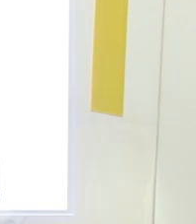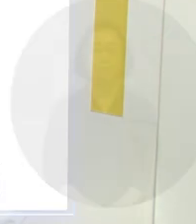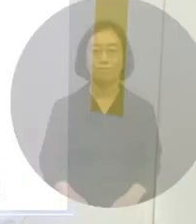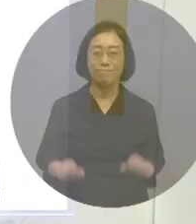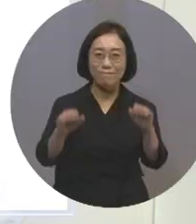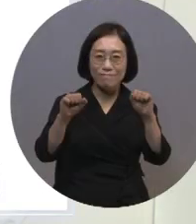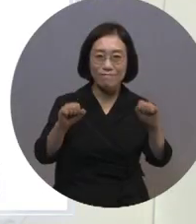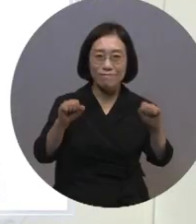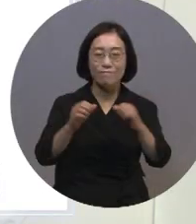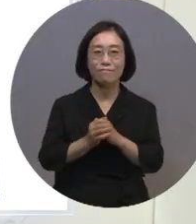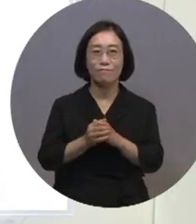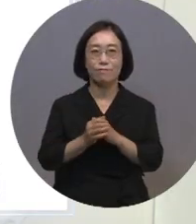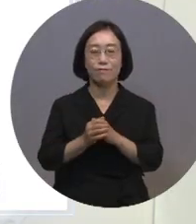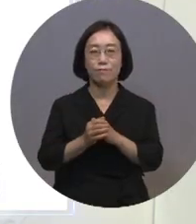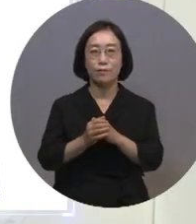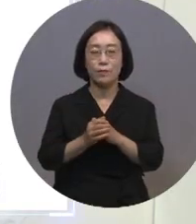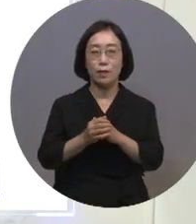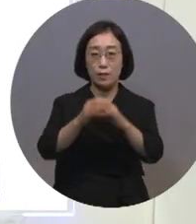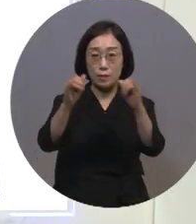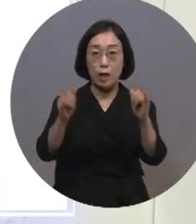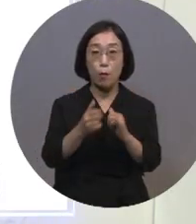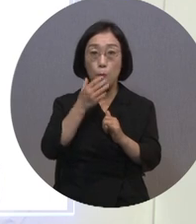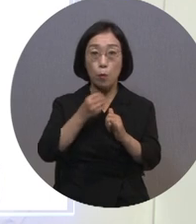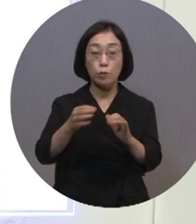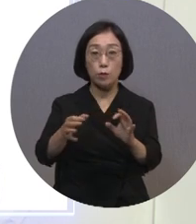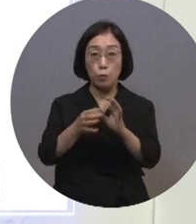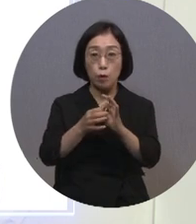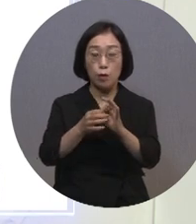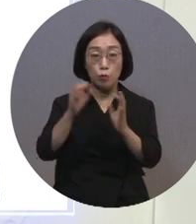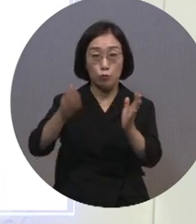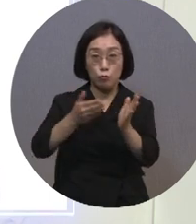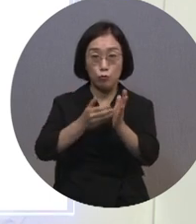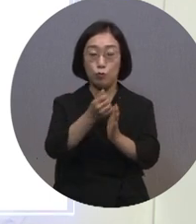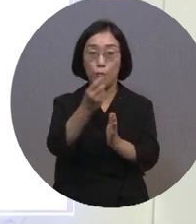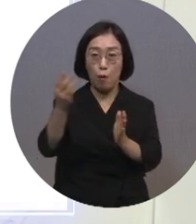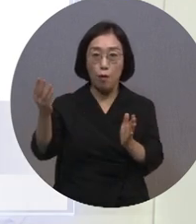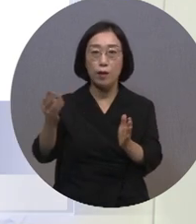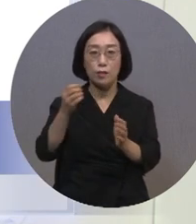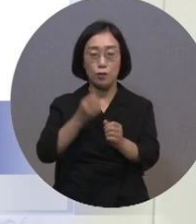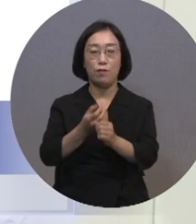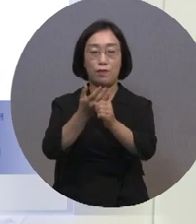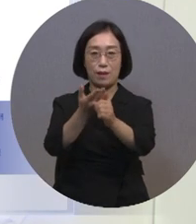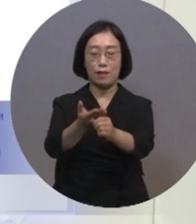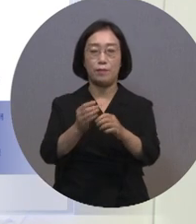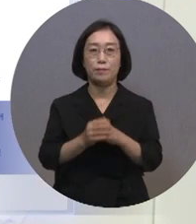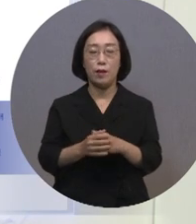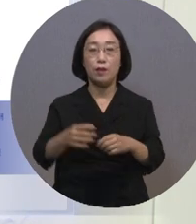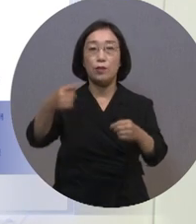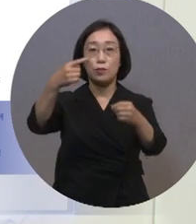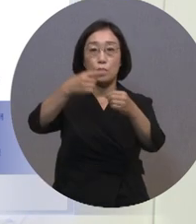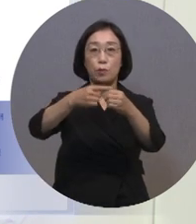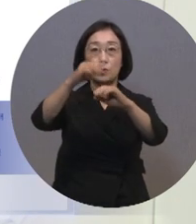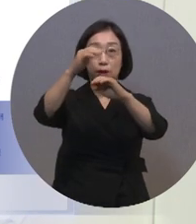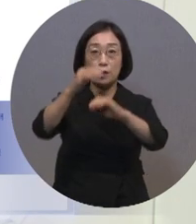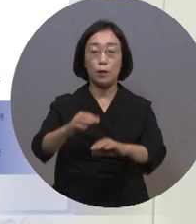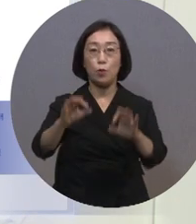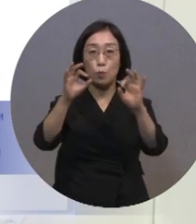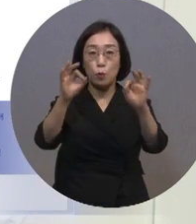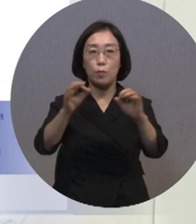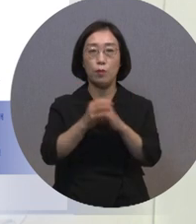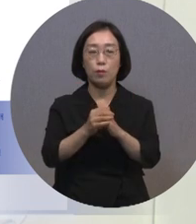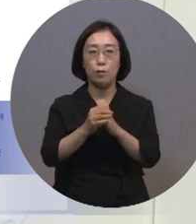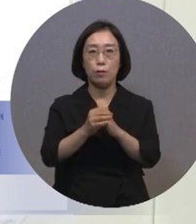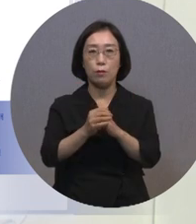안녕하세요 지금부터 웰페어 뉴스와 함께 사회복지의 이슈를 만나봅니다 오늘 첫 번째 소식입니다